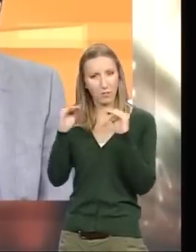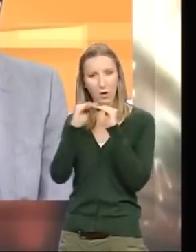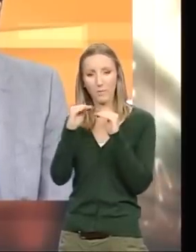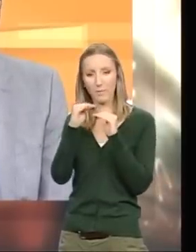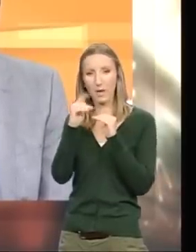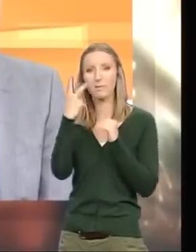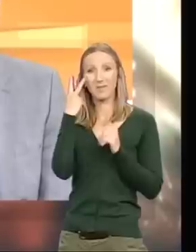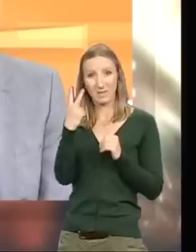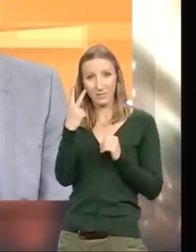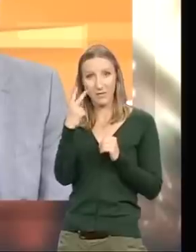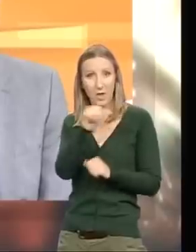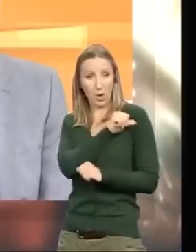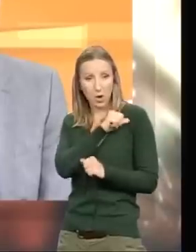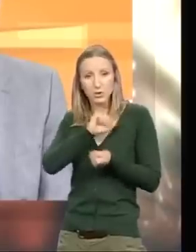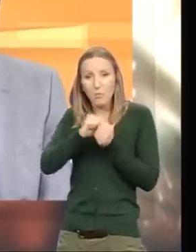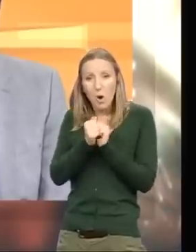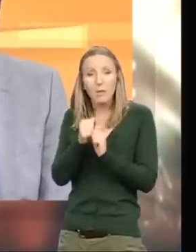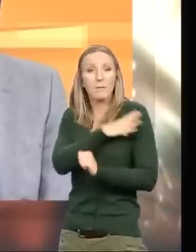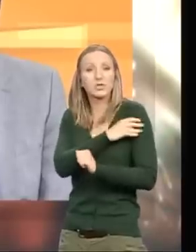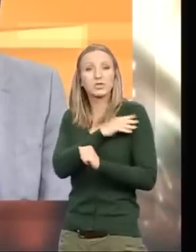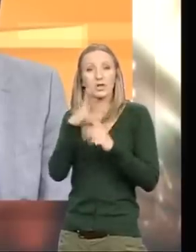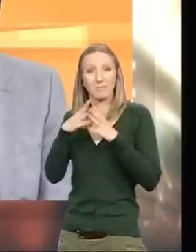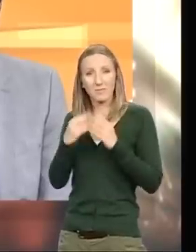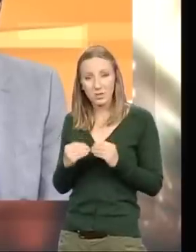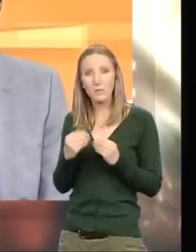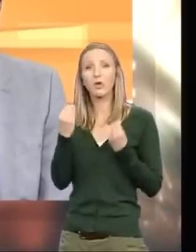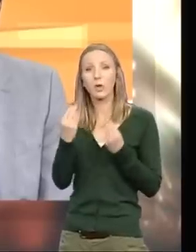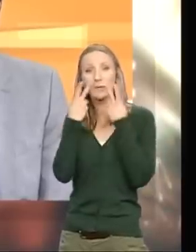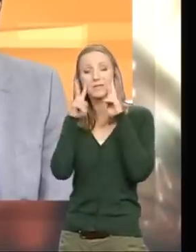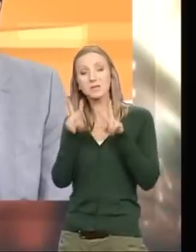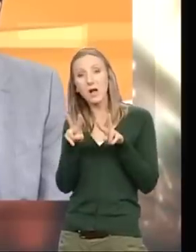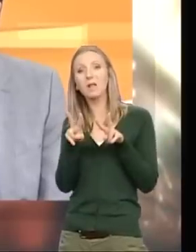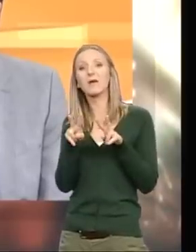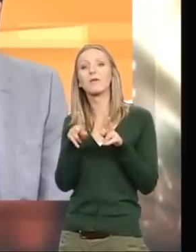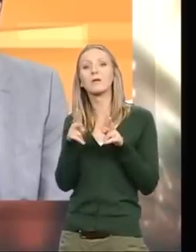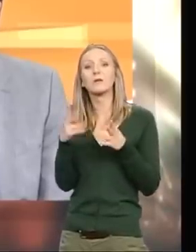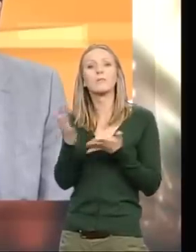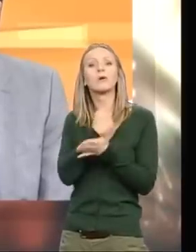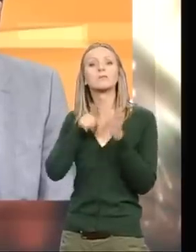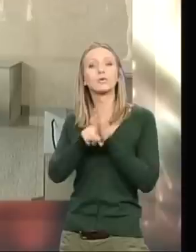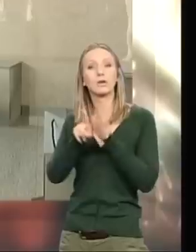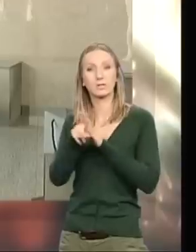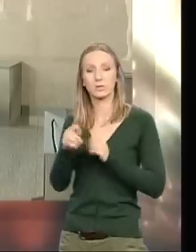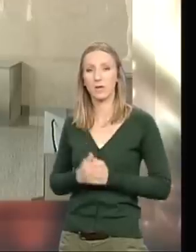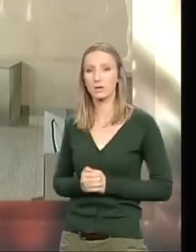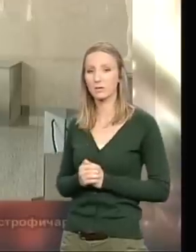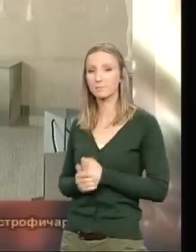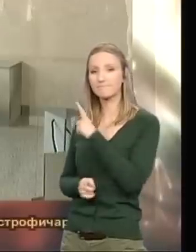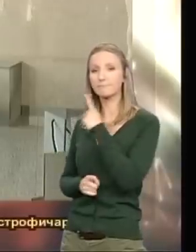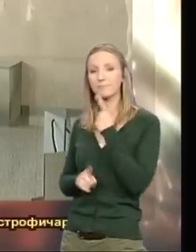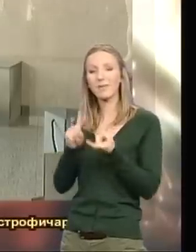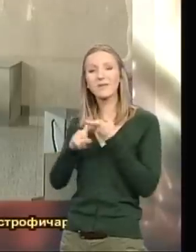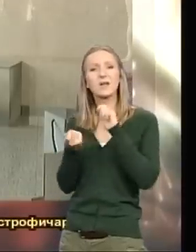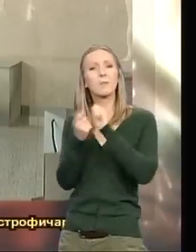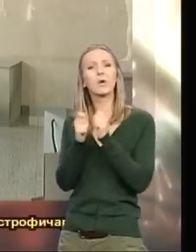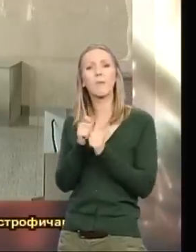godišnje nedelje borbe protiv mišićne distrofije dobar je za sagledavanje postignutih rezultata. Što se tiče promjene koje su